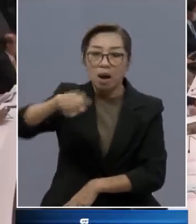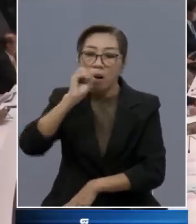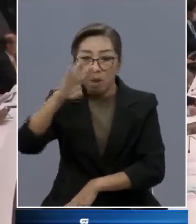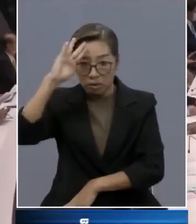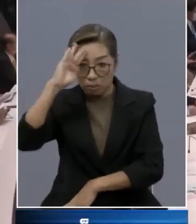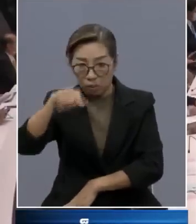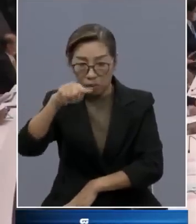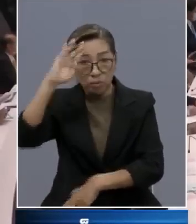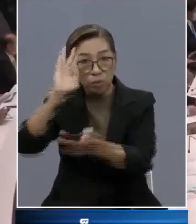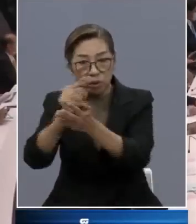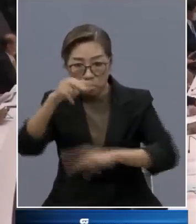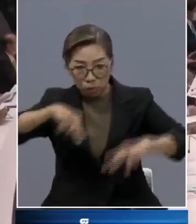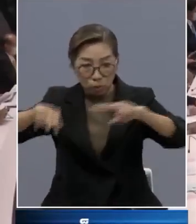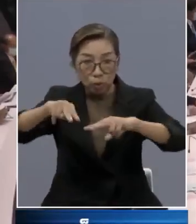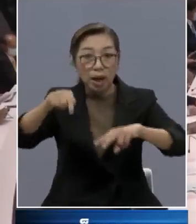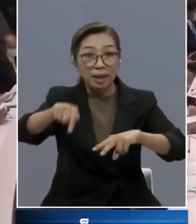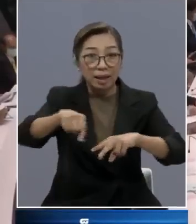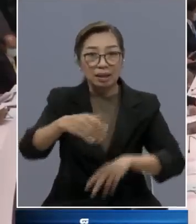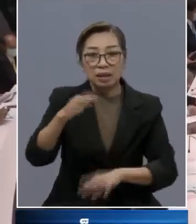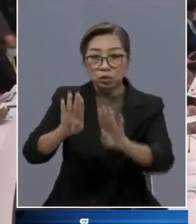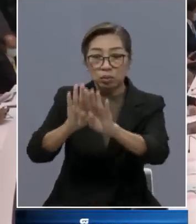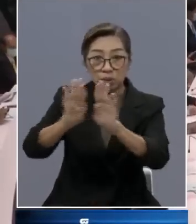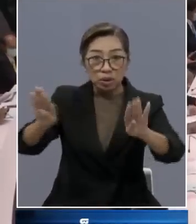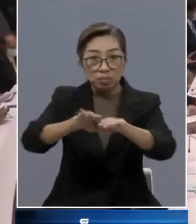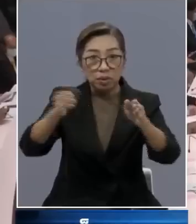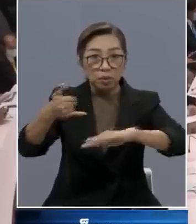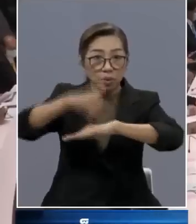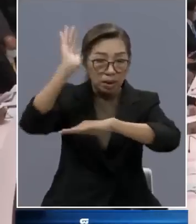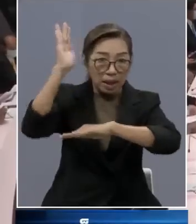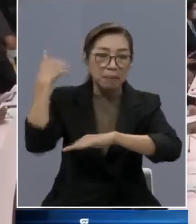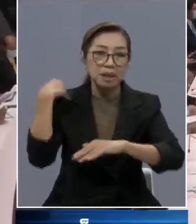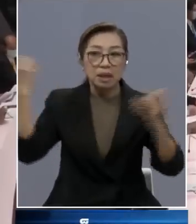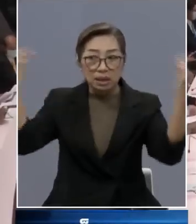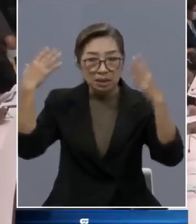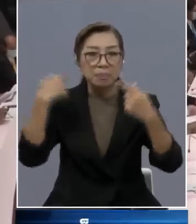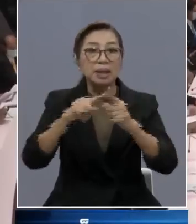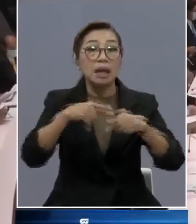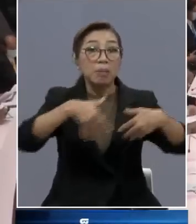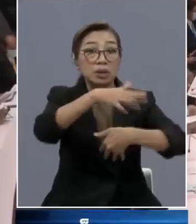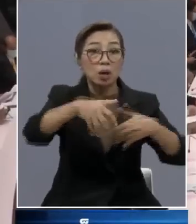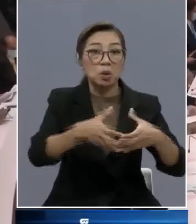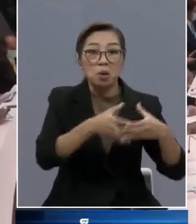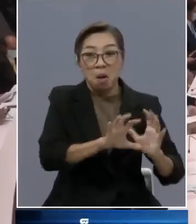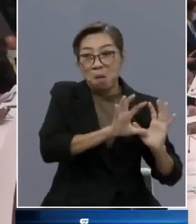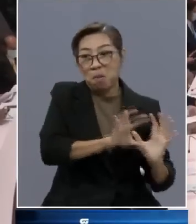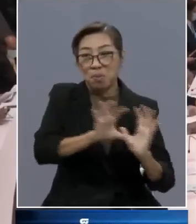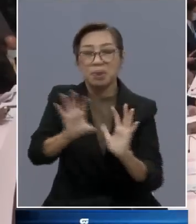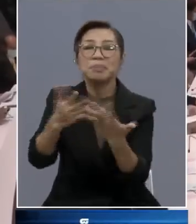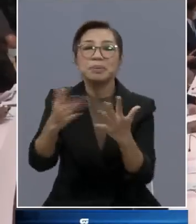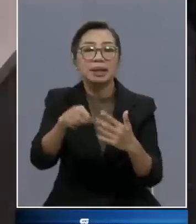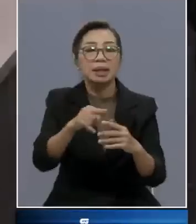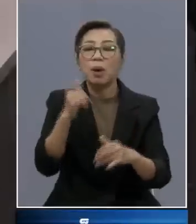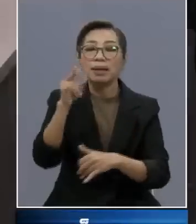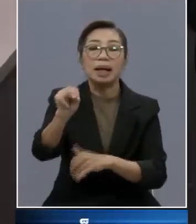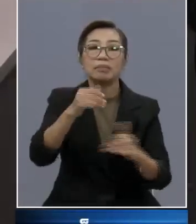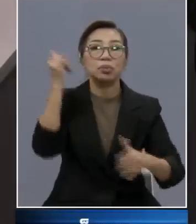นะฮะมีเวทีขนาด3เมตรพร้อมเครื่องเสียงไม่มีการเดินขบวนนะฮะเริ่มตั้งแต่ 15:00 นเป็นต้นไปแล้วจะไม่ลงพื้นผิวจ